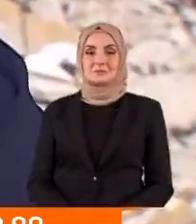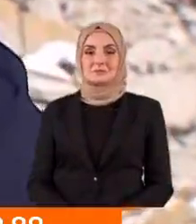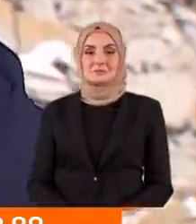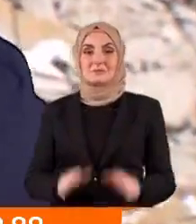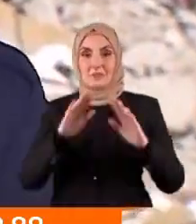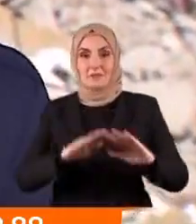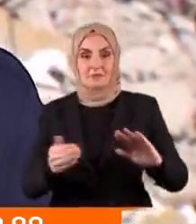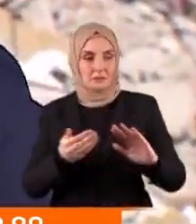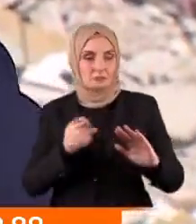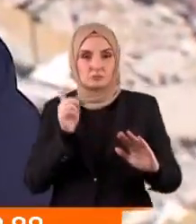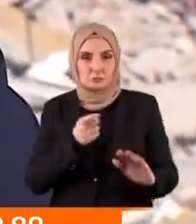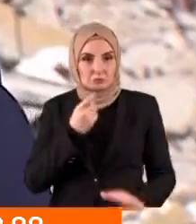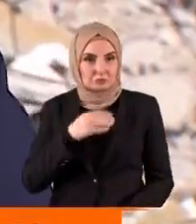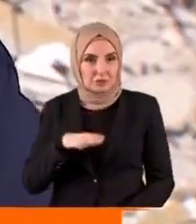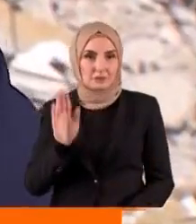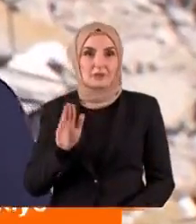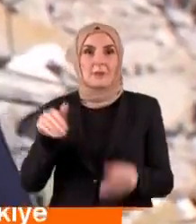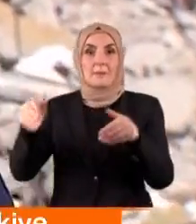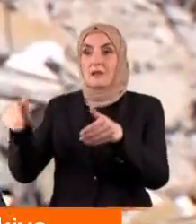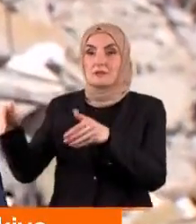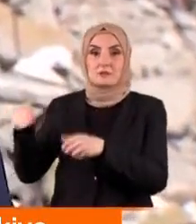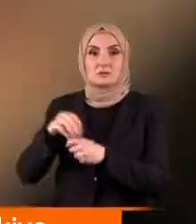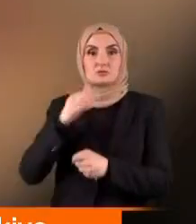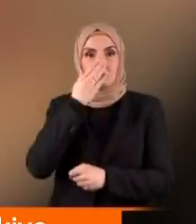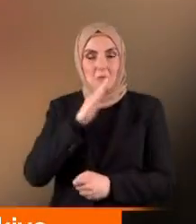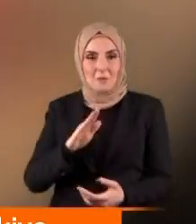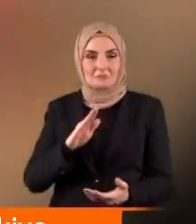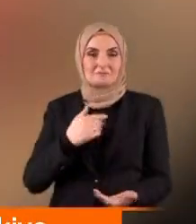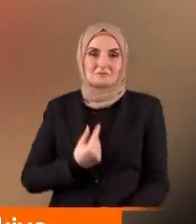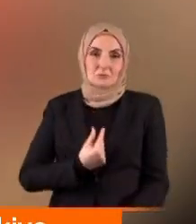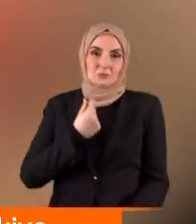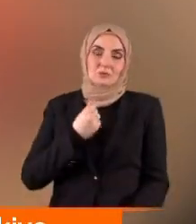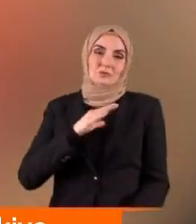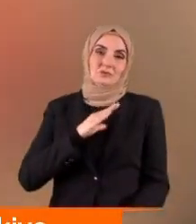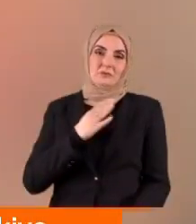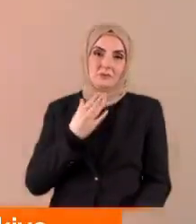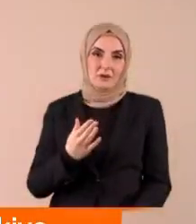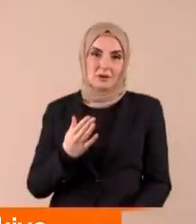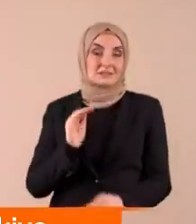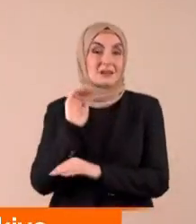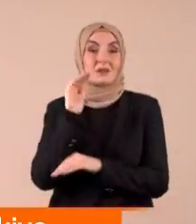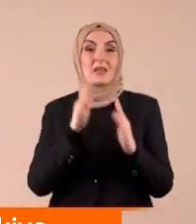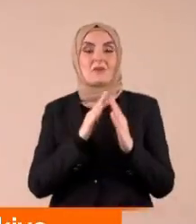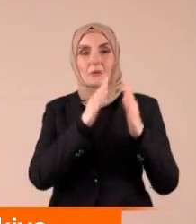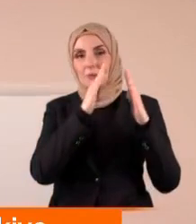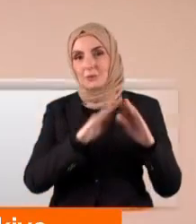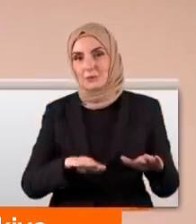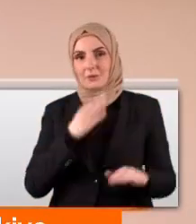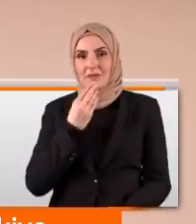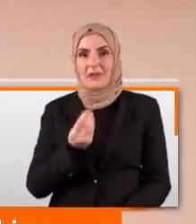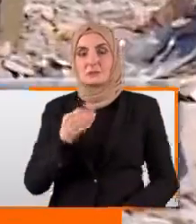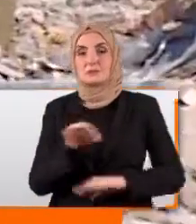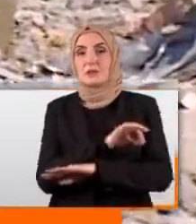Enkazdan çıkmaması, mezarlıklarda olmaması bize de bir umut doğuruyor yani. Yaşadığı ev yerle bir oldu, genç mimar depremden